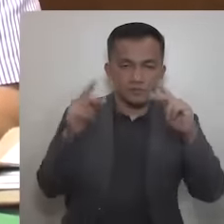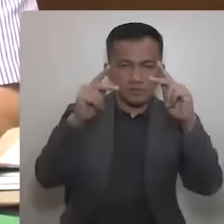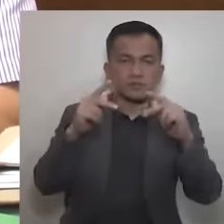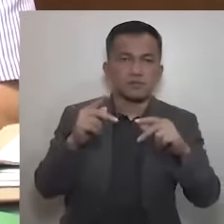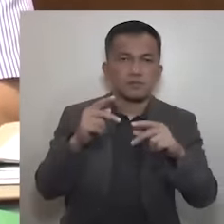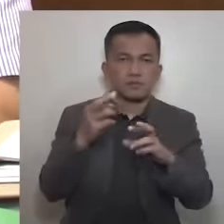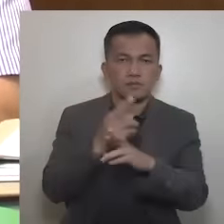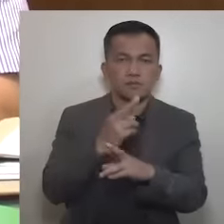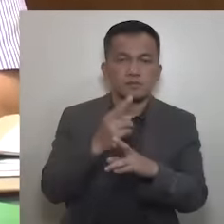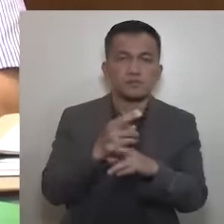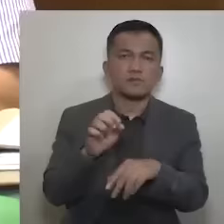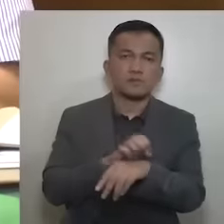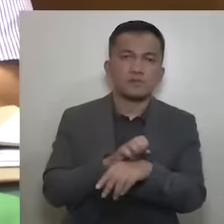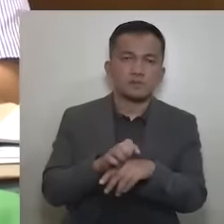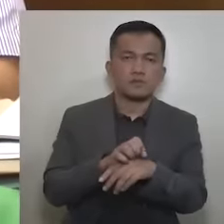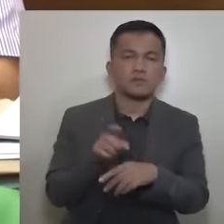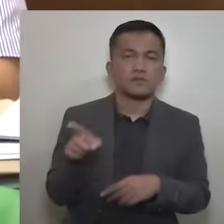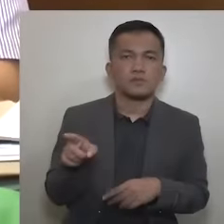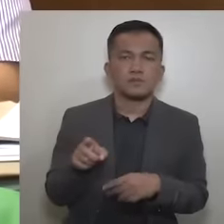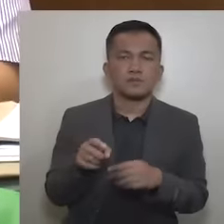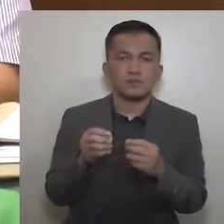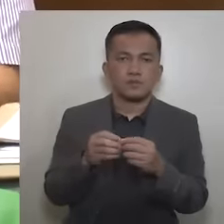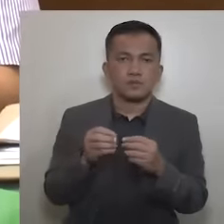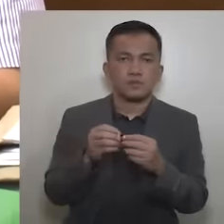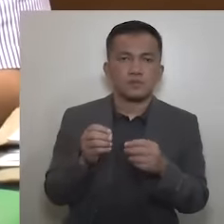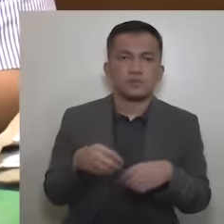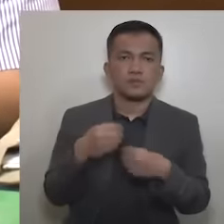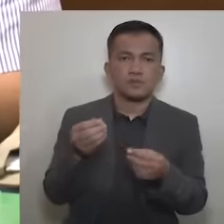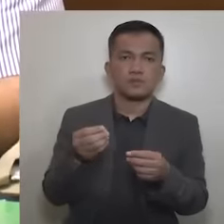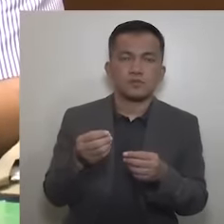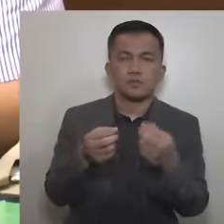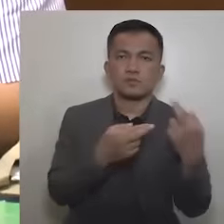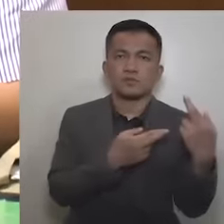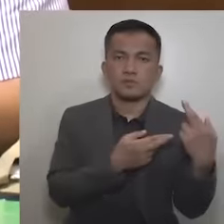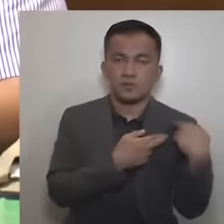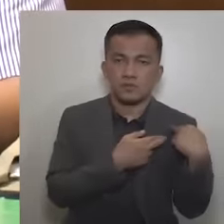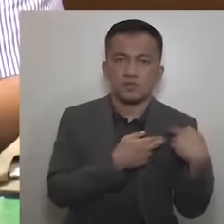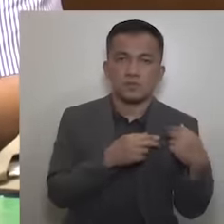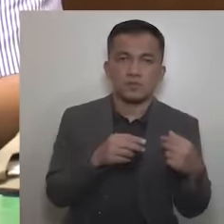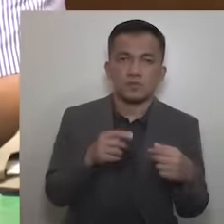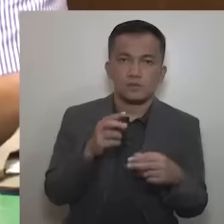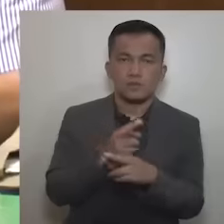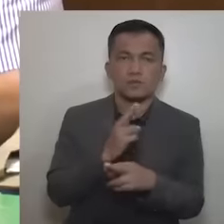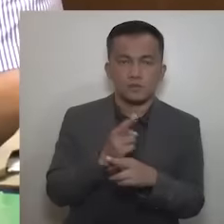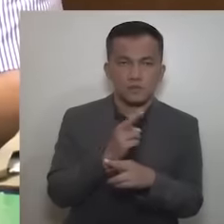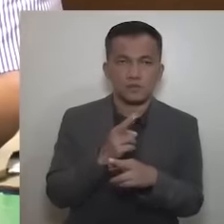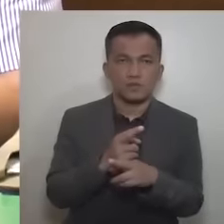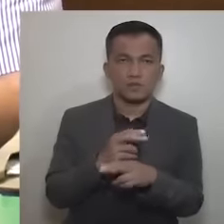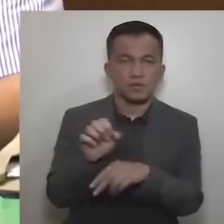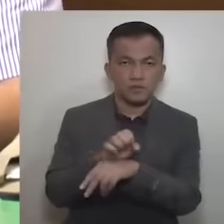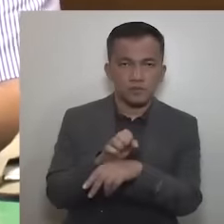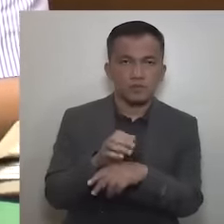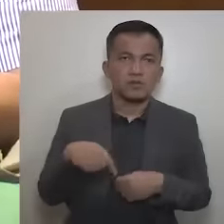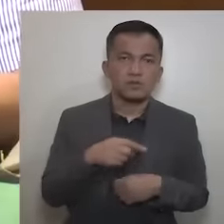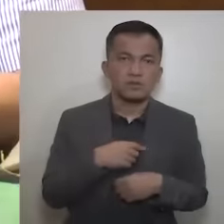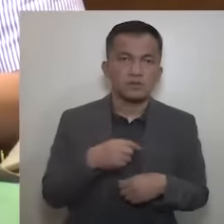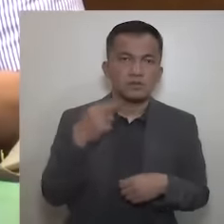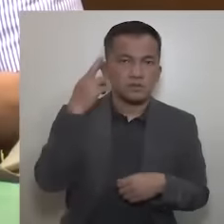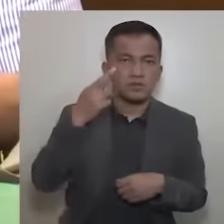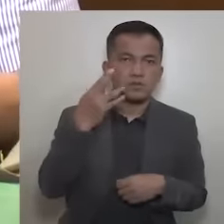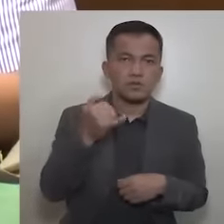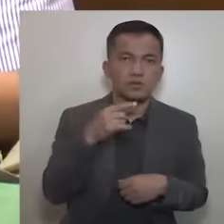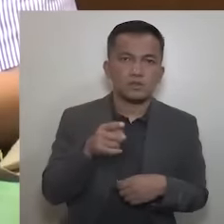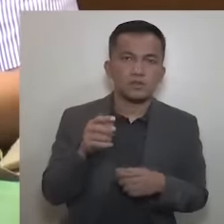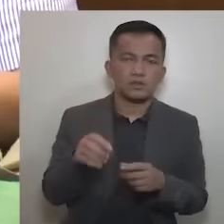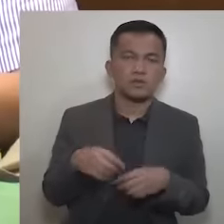din as a regular employee. So yung parang mas binibigyan din ng responsibilities yung mga regular employees natin. That was the